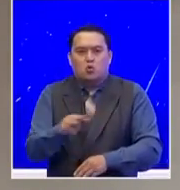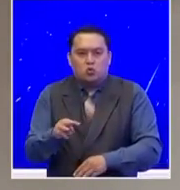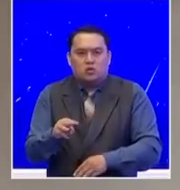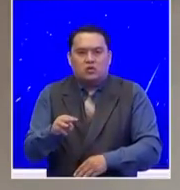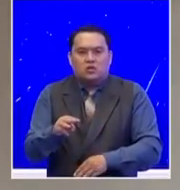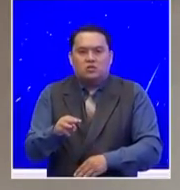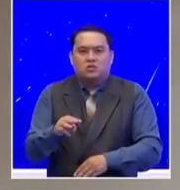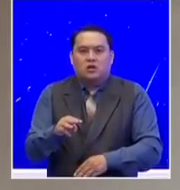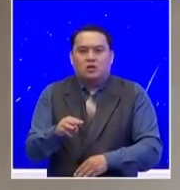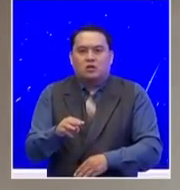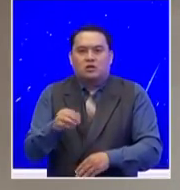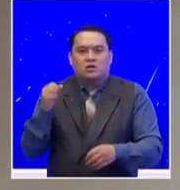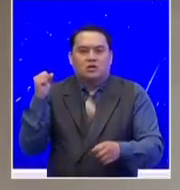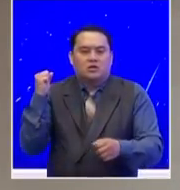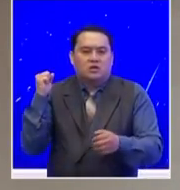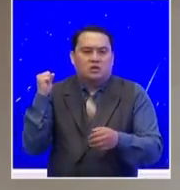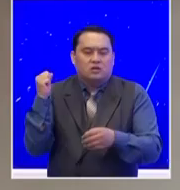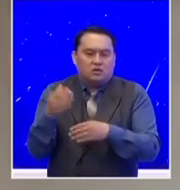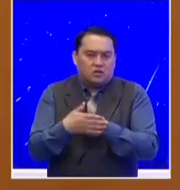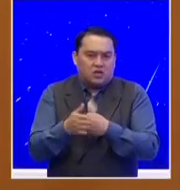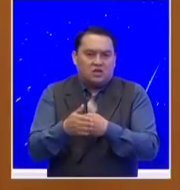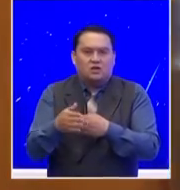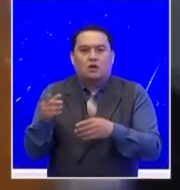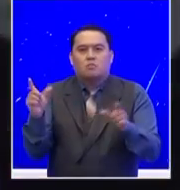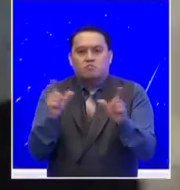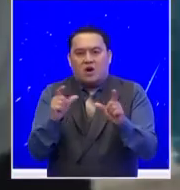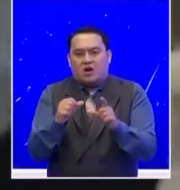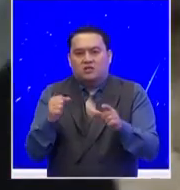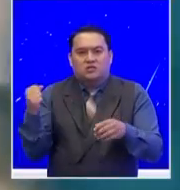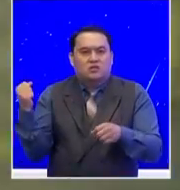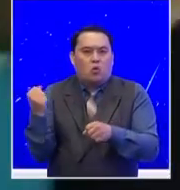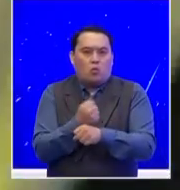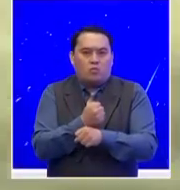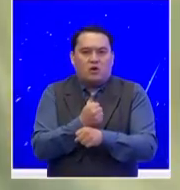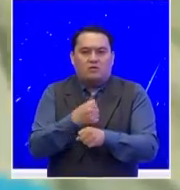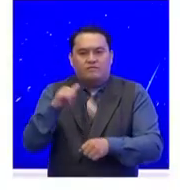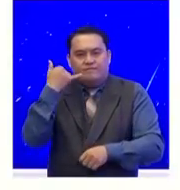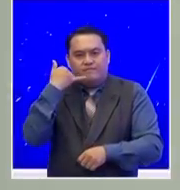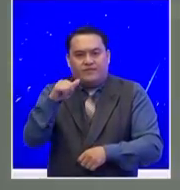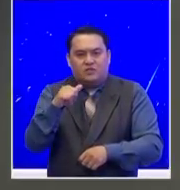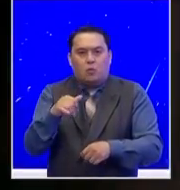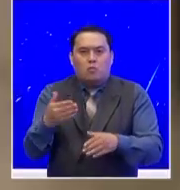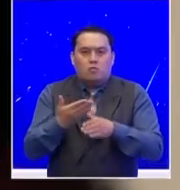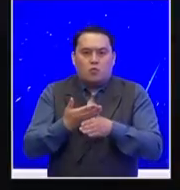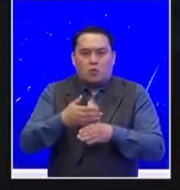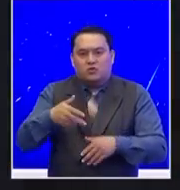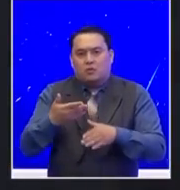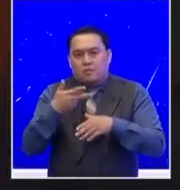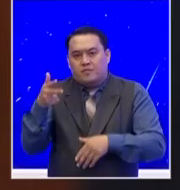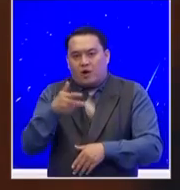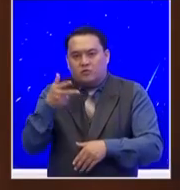минут неизвестный стал разбивать дверь одного из торговых магазинов города. Получив вызов, стражи порядка с помощью камер